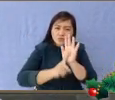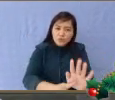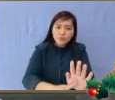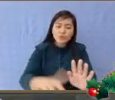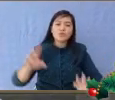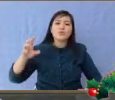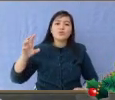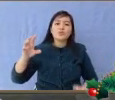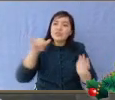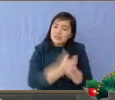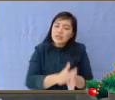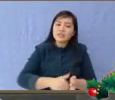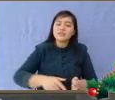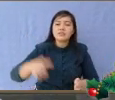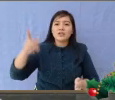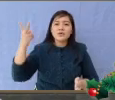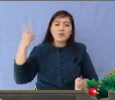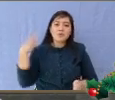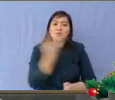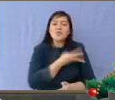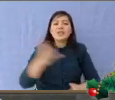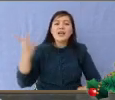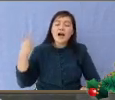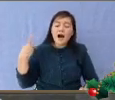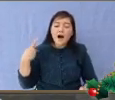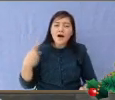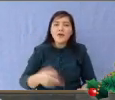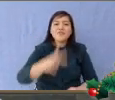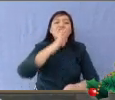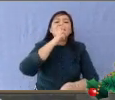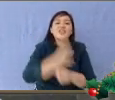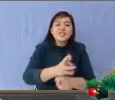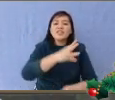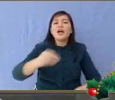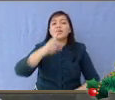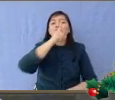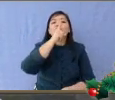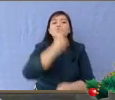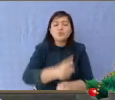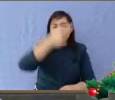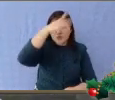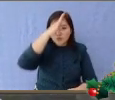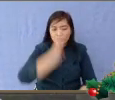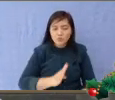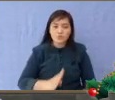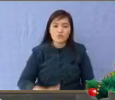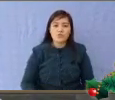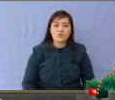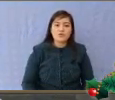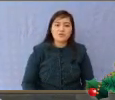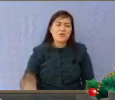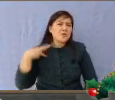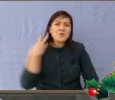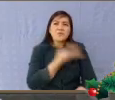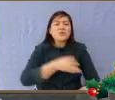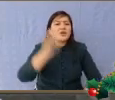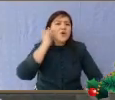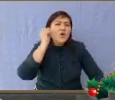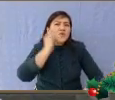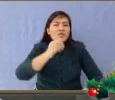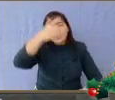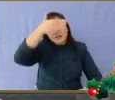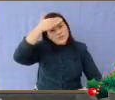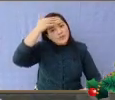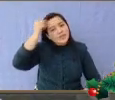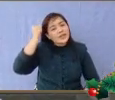ingatan. All right. At yung testimony na yan, kapatid, it is more than a words na makikita po ng